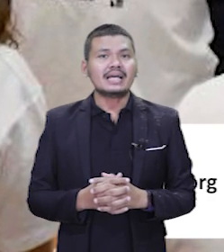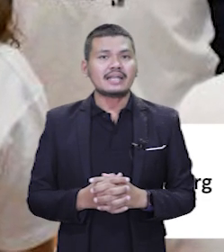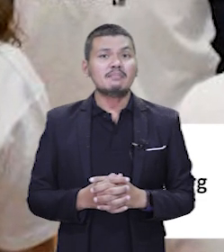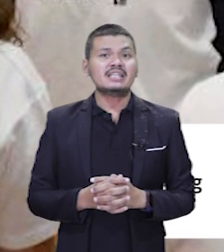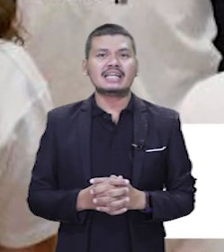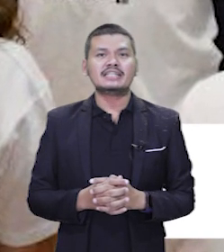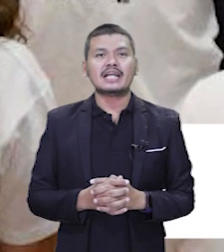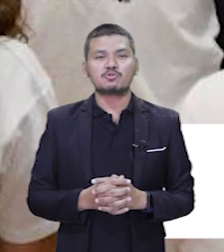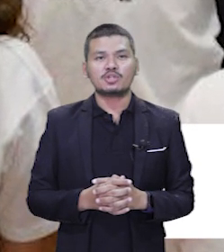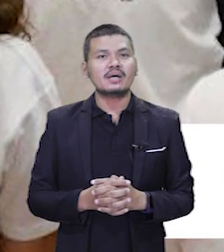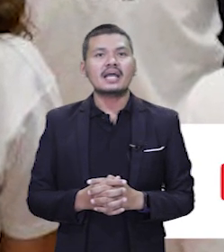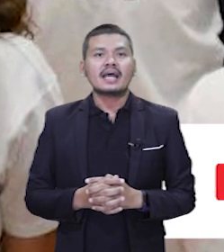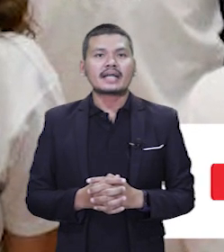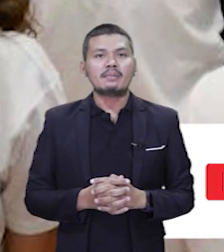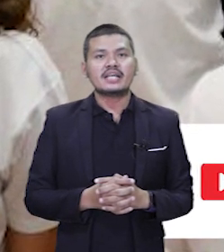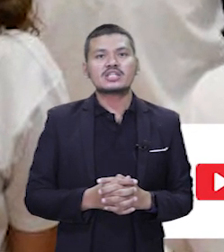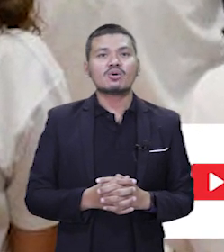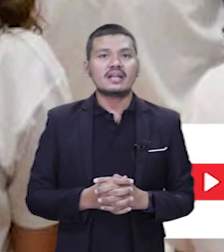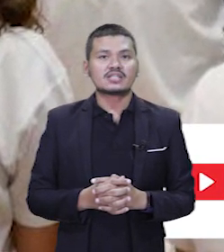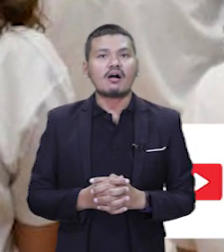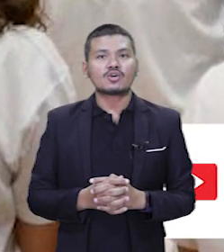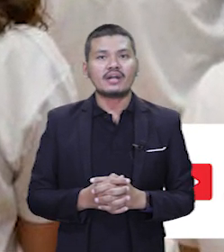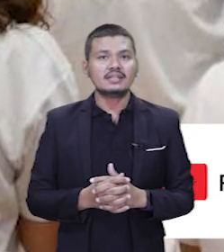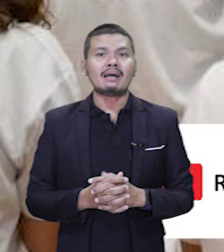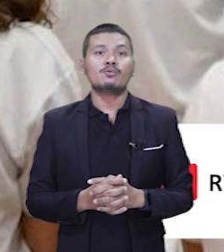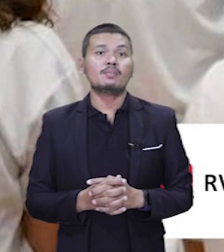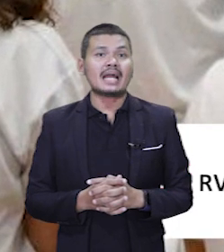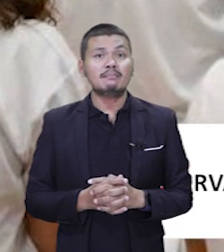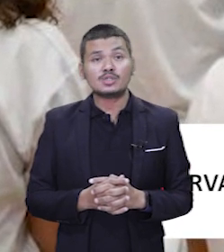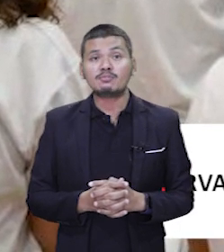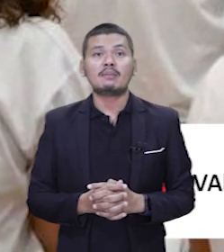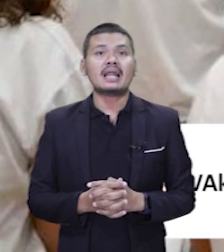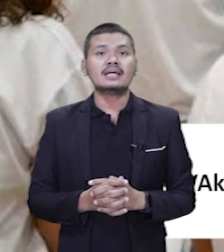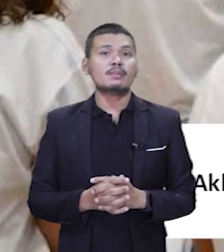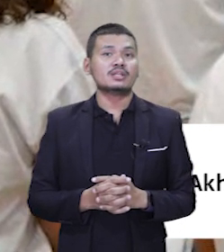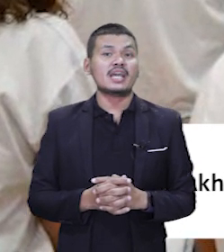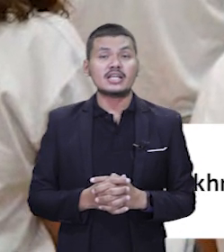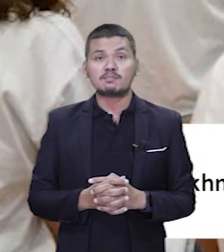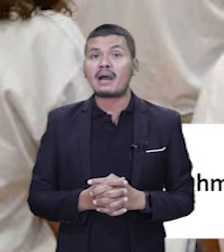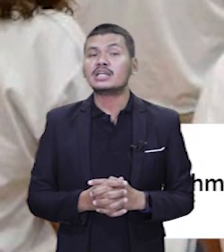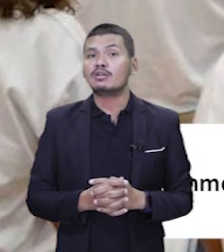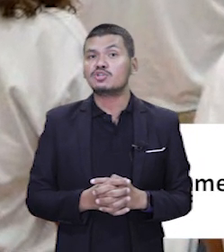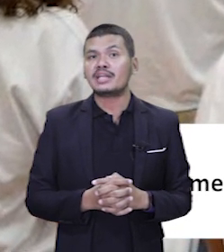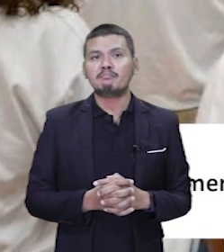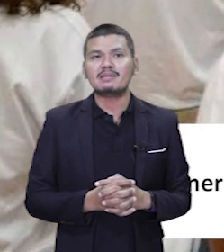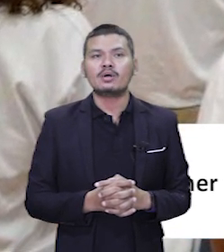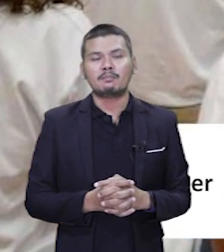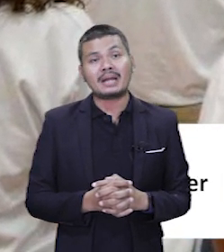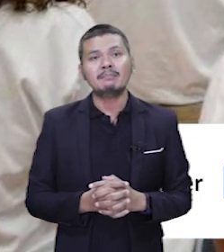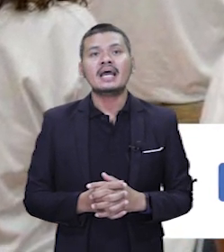តិចណាស់ដែលមានឆន្ទៈជួយធ្វើកម្មវិធី Scotless All Current បានផ្ដួចផ្ដើមជ្រាបចំឡើងនៅប្រទេសអេស្ប៉ាញក្នុង